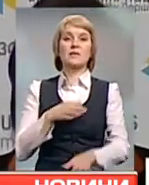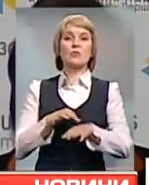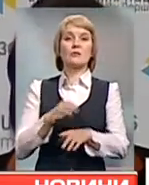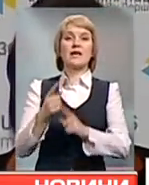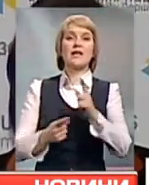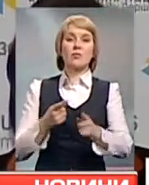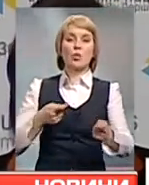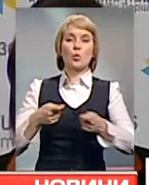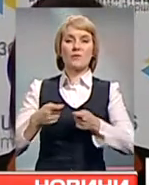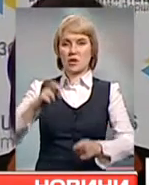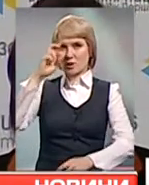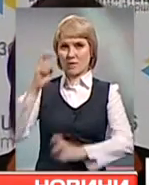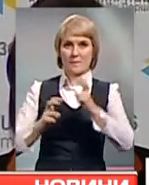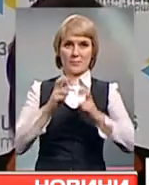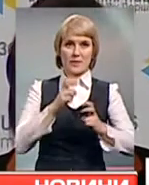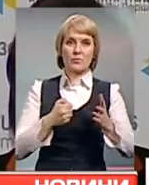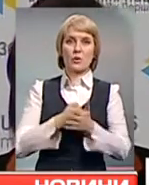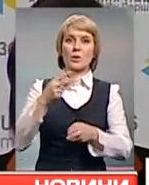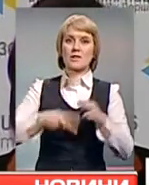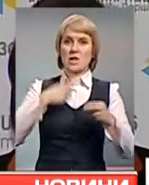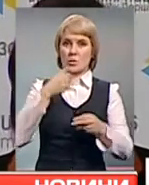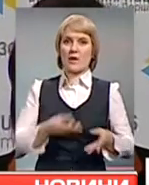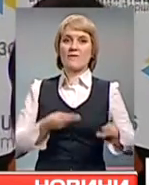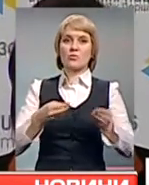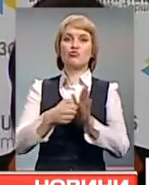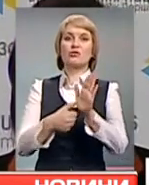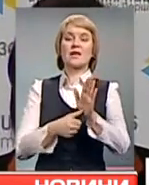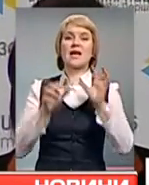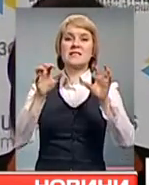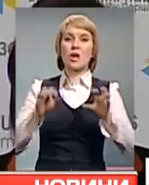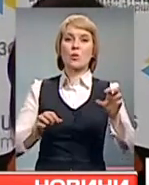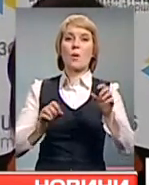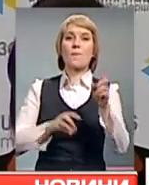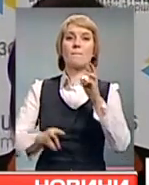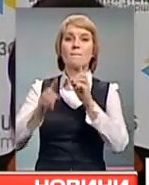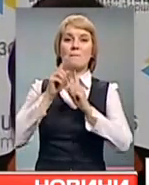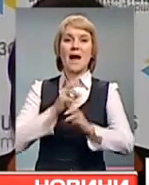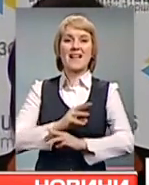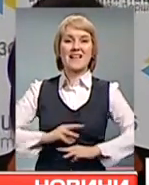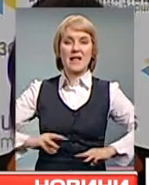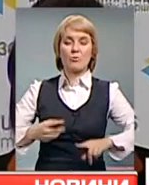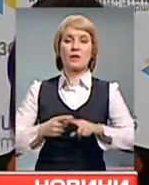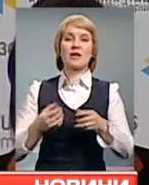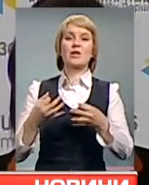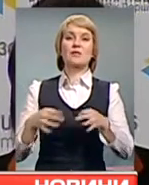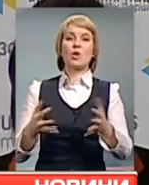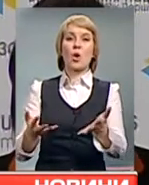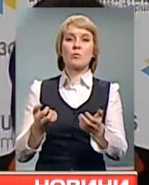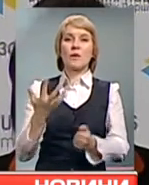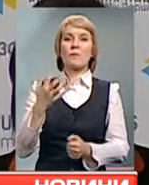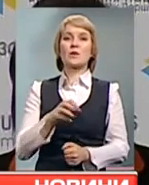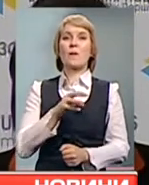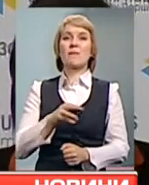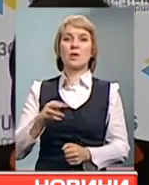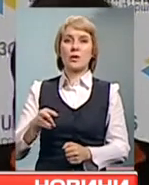реформу управління державних підприємств ще до кінця року. Вносимо 16 законів до парламенту, які дозволять отримати 500 мільйонів доларів бюджетної допомоги